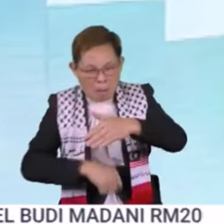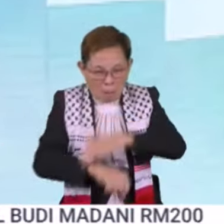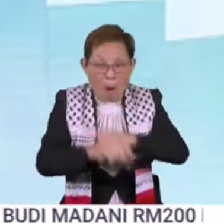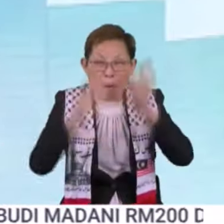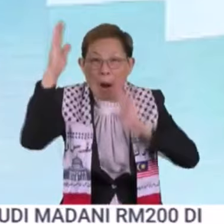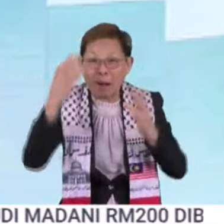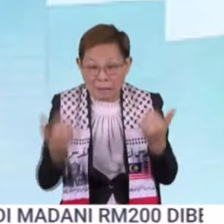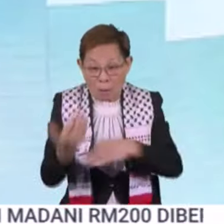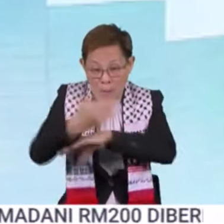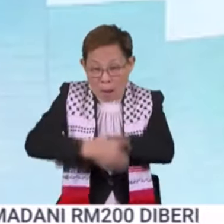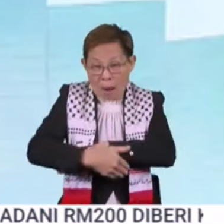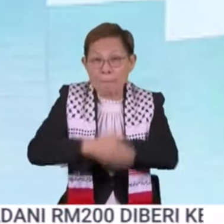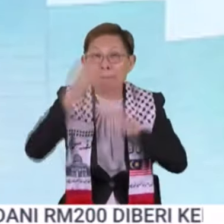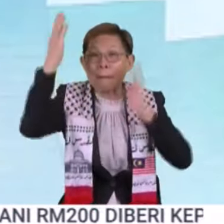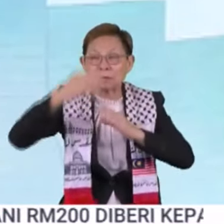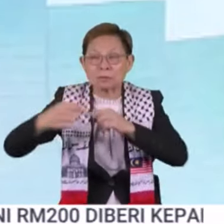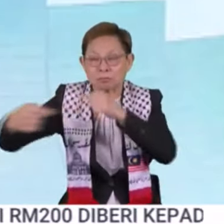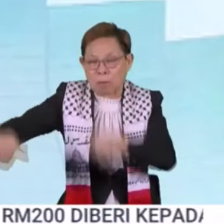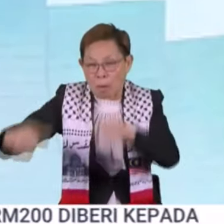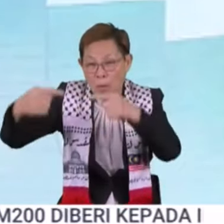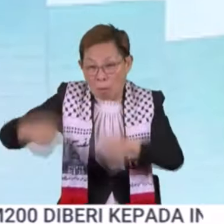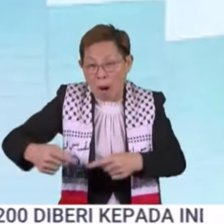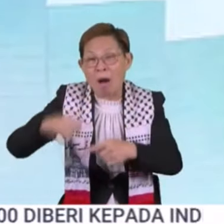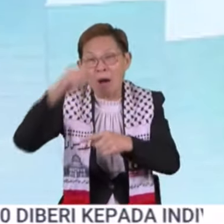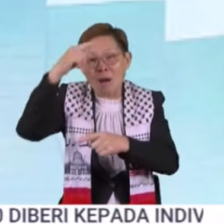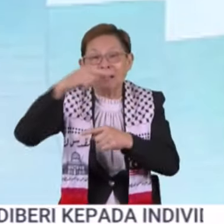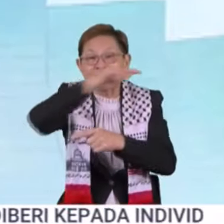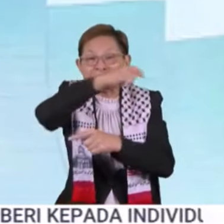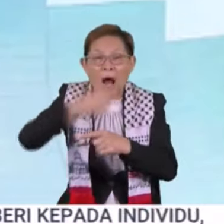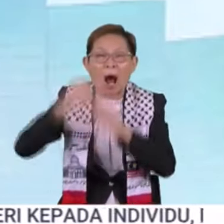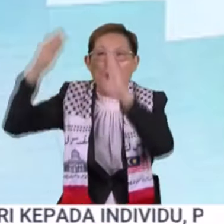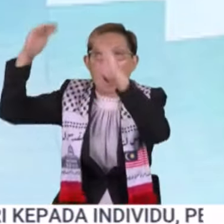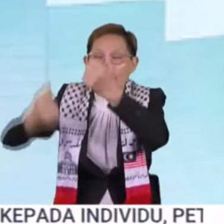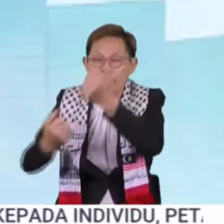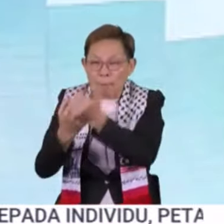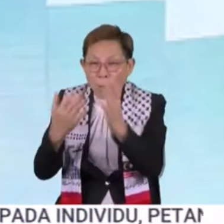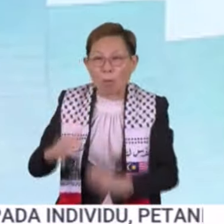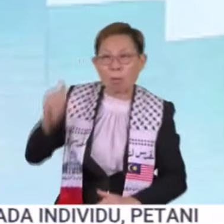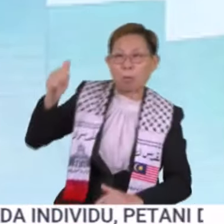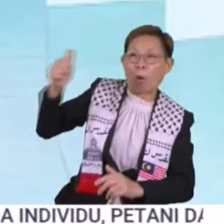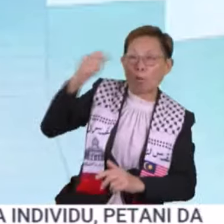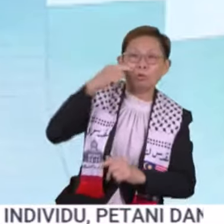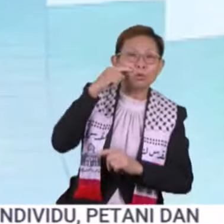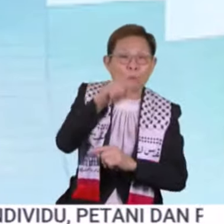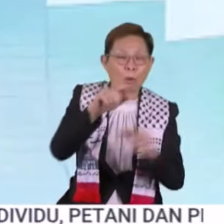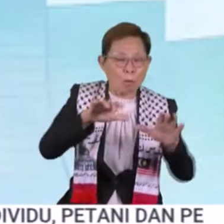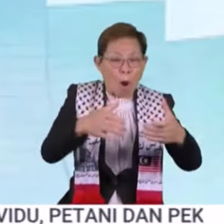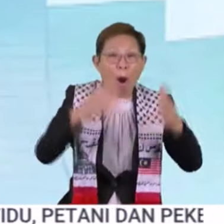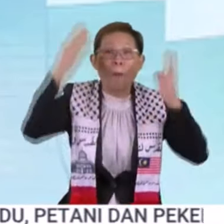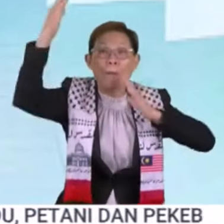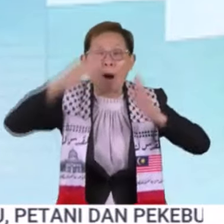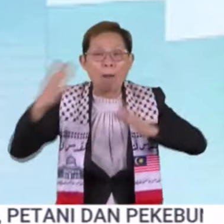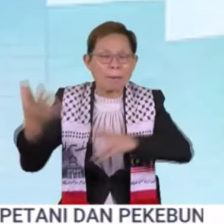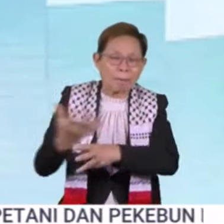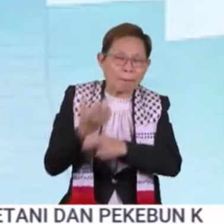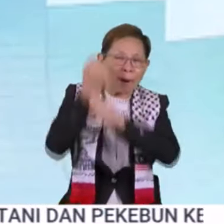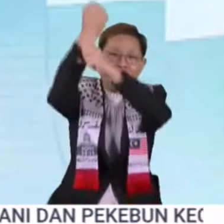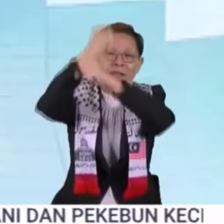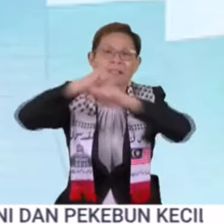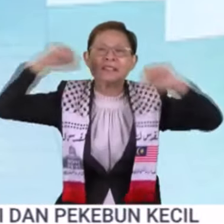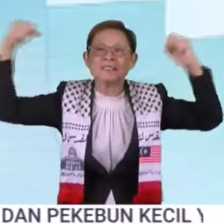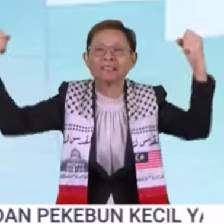malam ini. Biarpun peluang untuk mara tipis, namun harapan penyokong masih lagi tinggi untuk melihat skuad negara mencipta keajaiban di